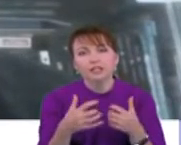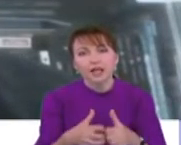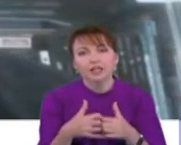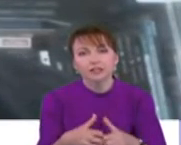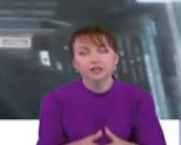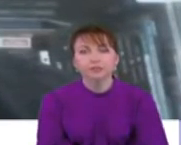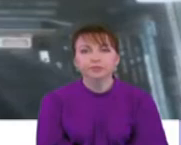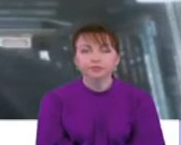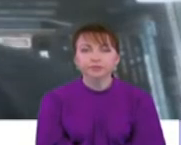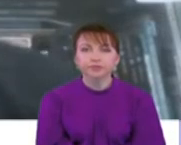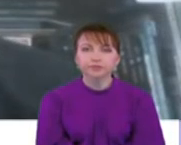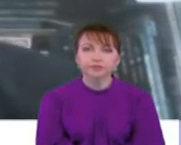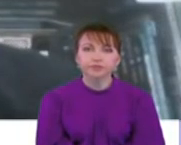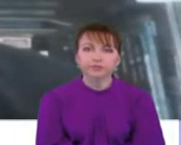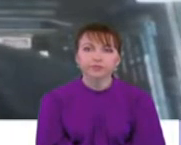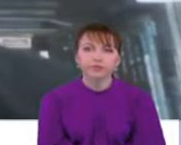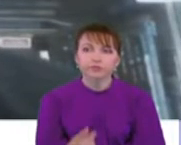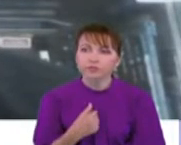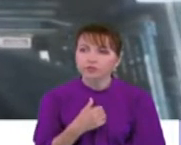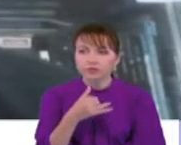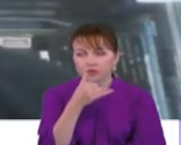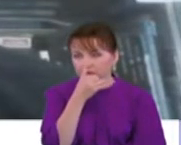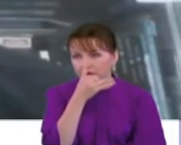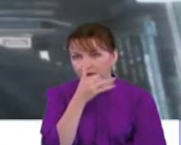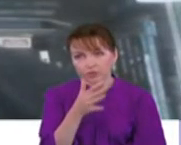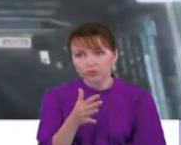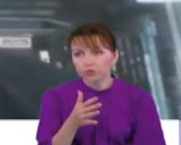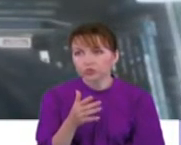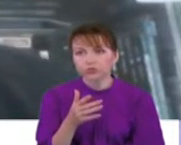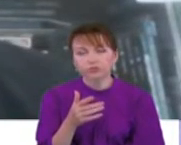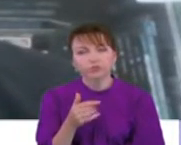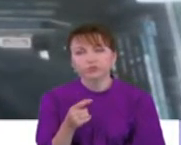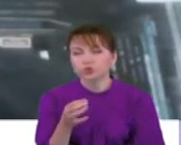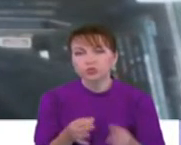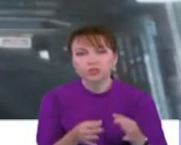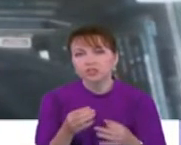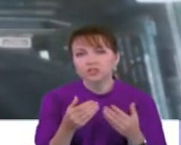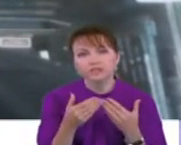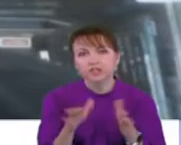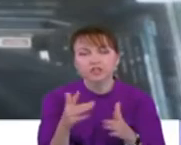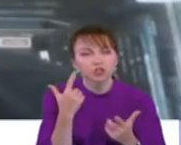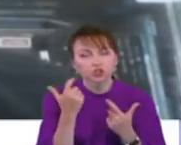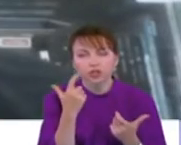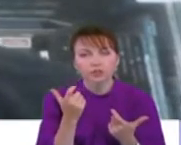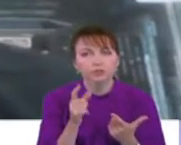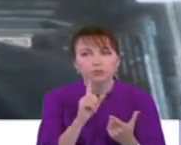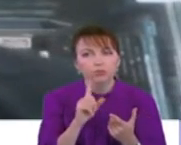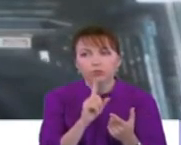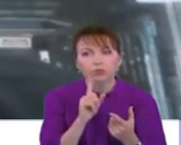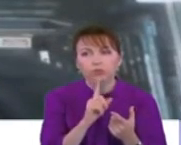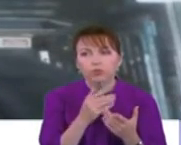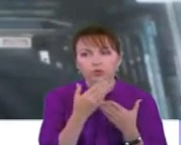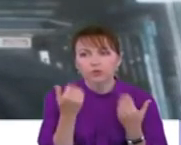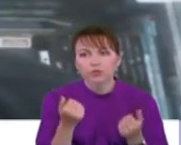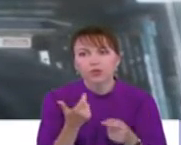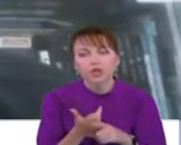техніки? Я не можу судити із відкритих джерел. Поки ми що не можемо. Так, ми не можемо.